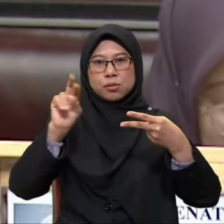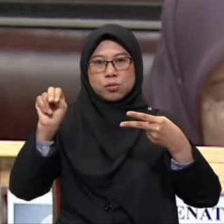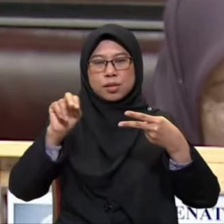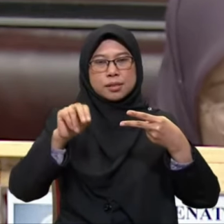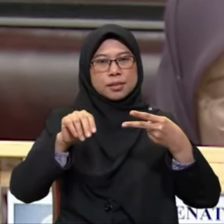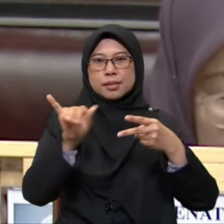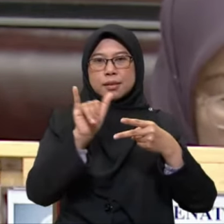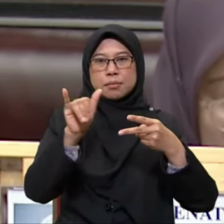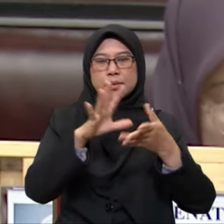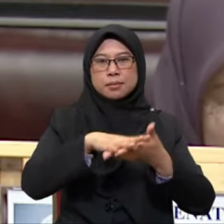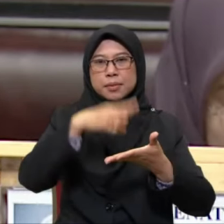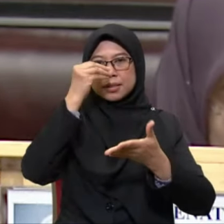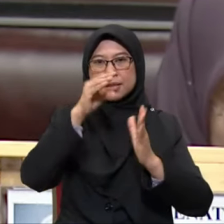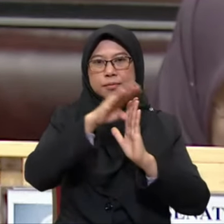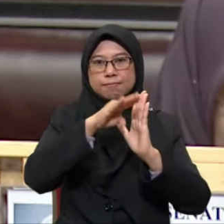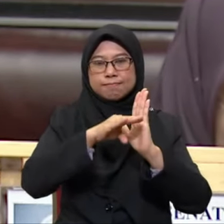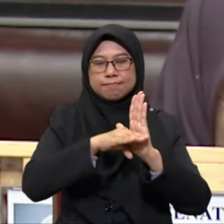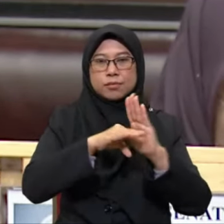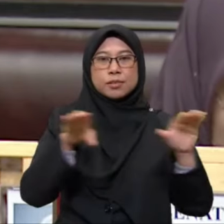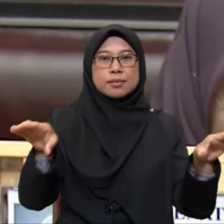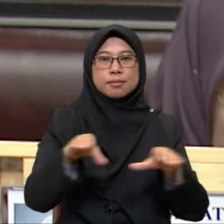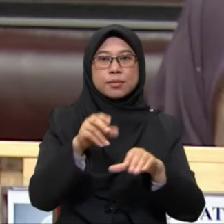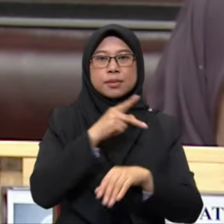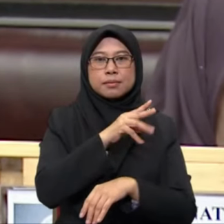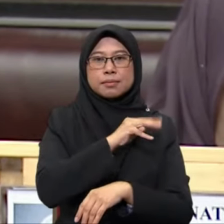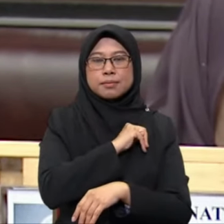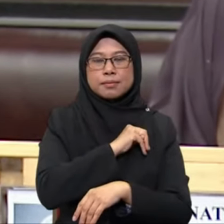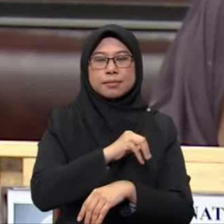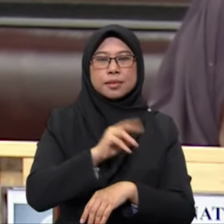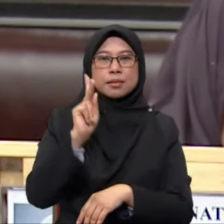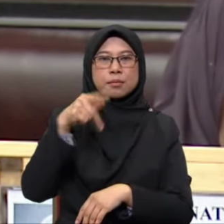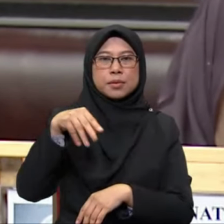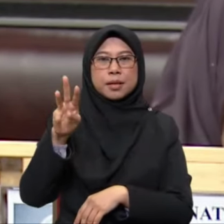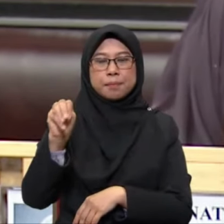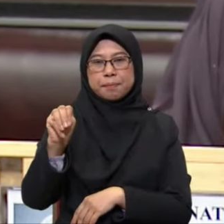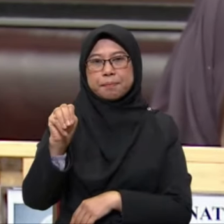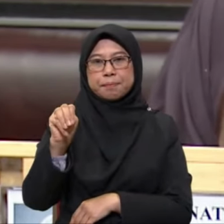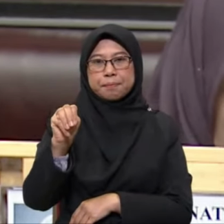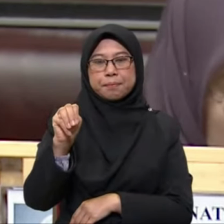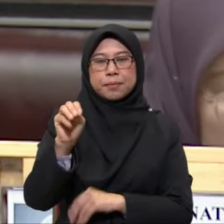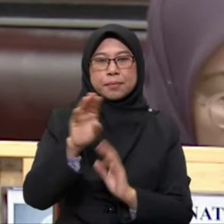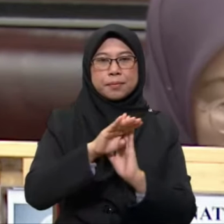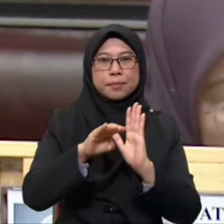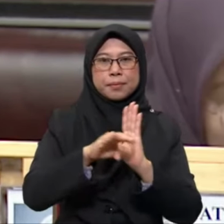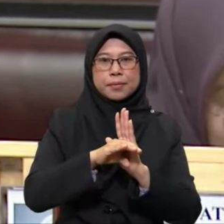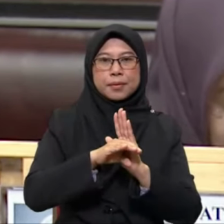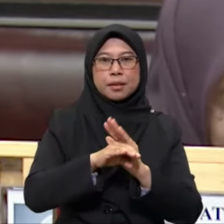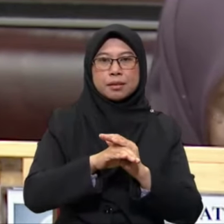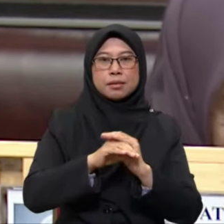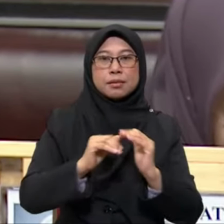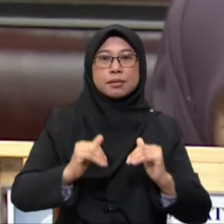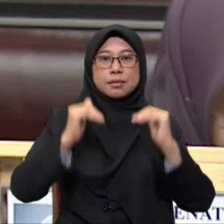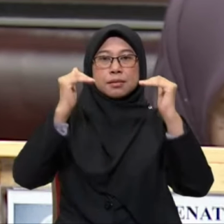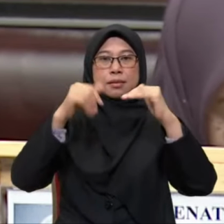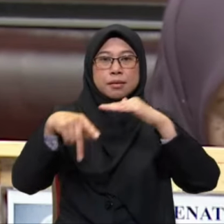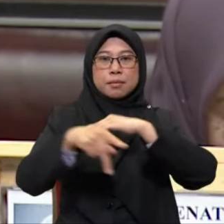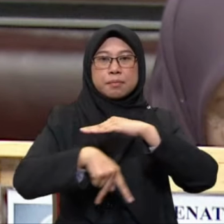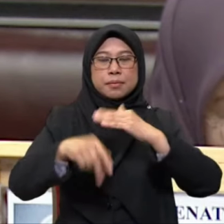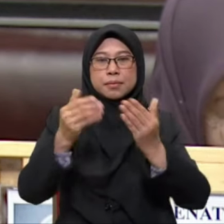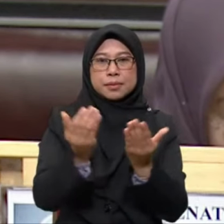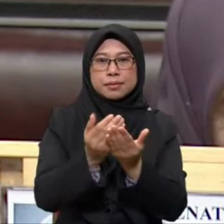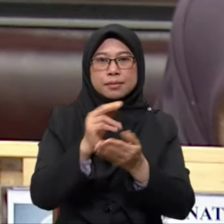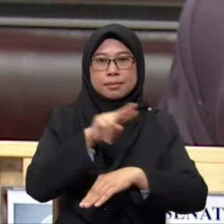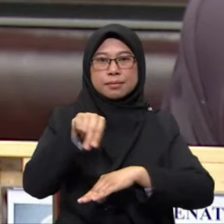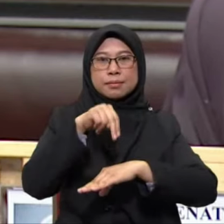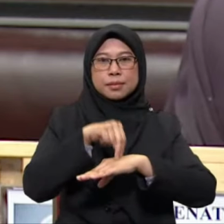sama yang dibangunkan oleh Kementerian Pendidikan Malaysia, iaitu kurikulum Standard Prasekolah